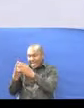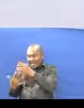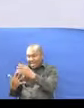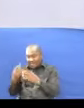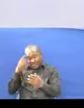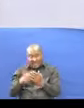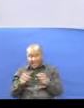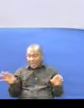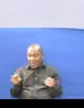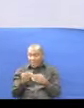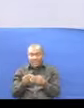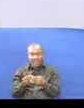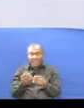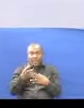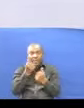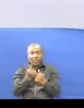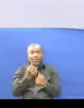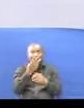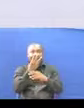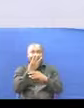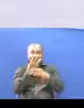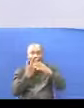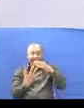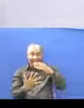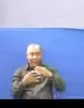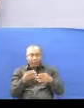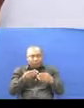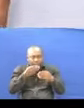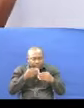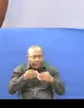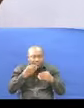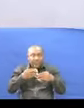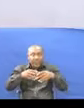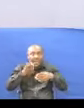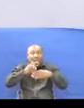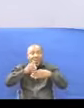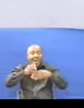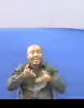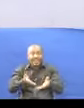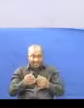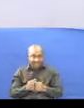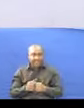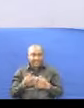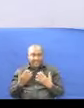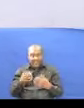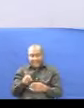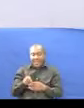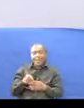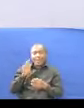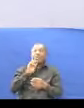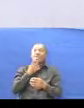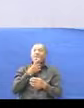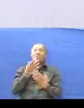walikula tatu ya tano ya mkate huo. Kwa hiyo hili hapa, ndiyo jibu letu tumepata, swali letu lilipoulizwa